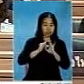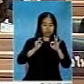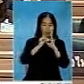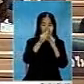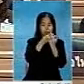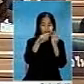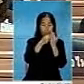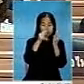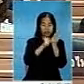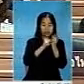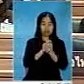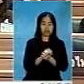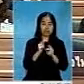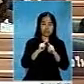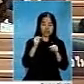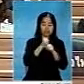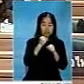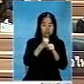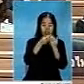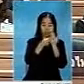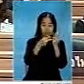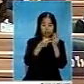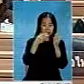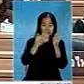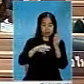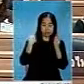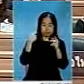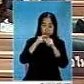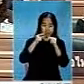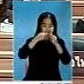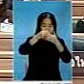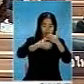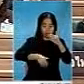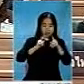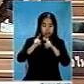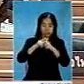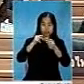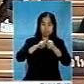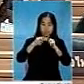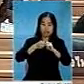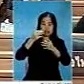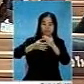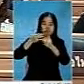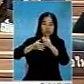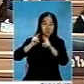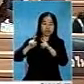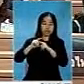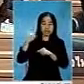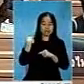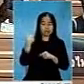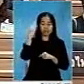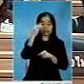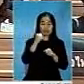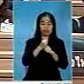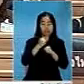ประธานครับสิ่งที่ยกร่างไว้หลายเรื่องเป็นปัญหาเป็นอุปสรรคและจะนำไปสู่ความไ